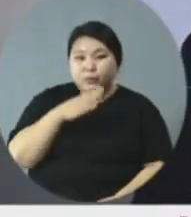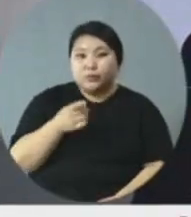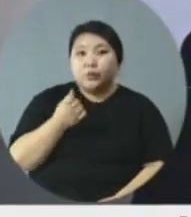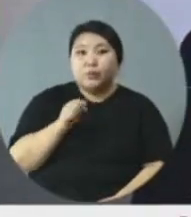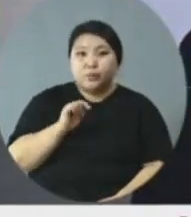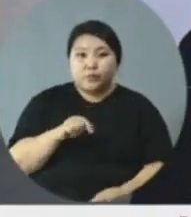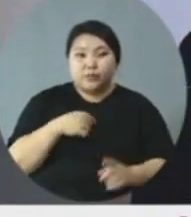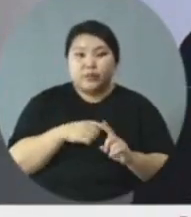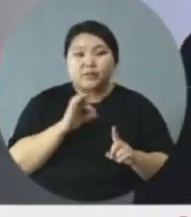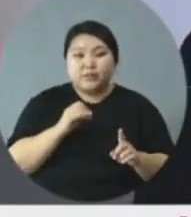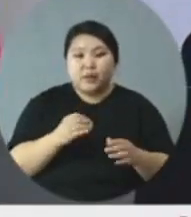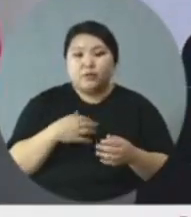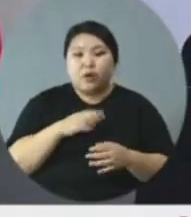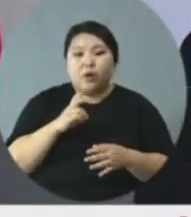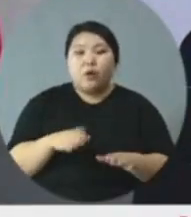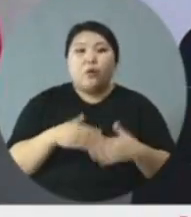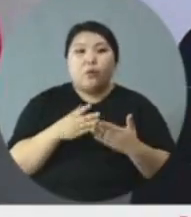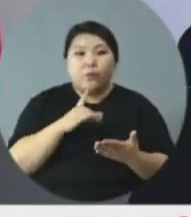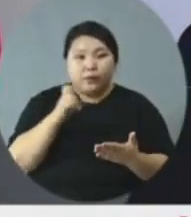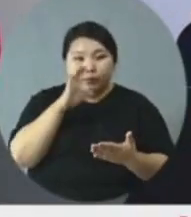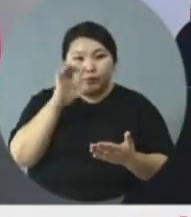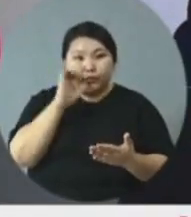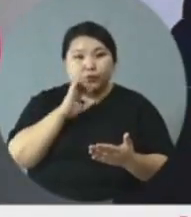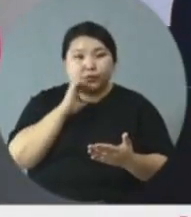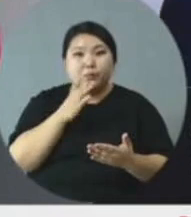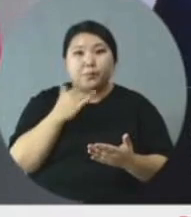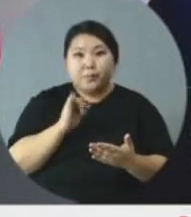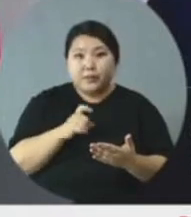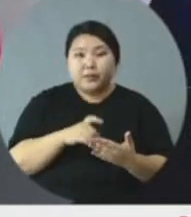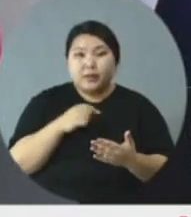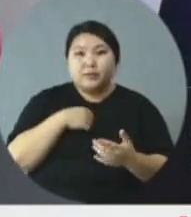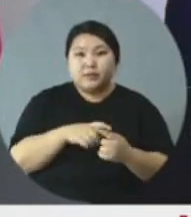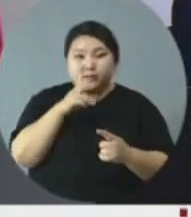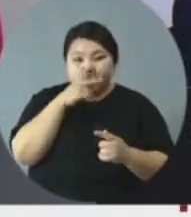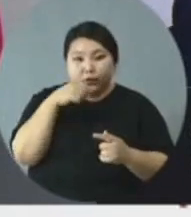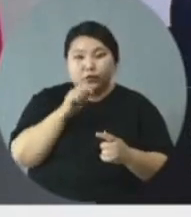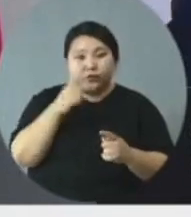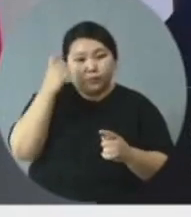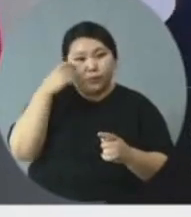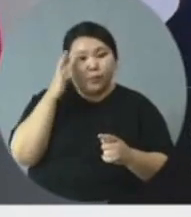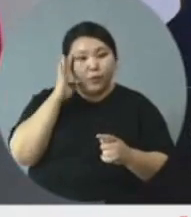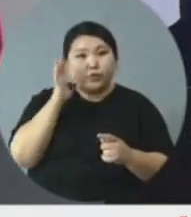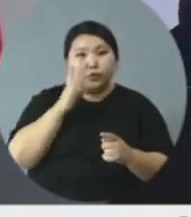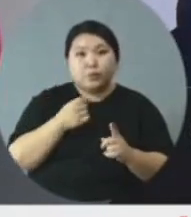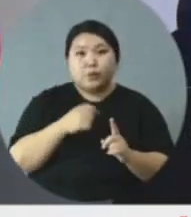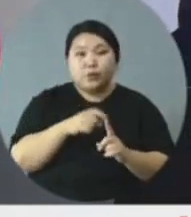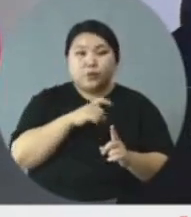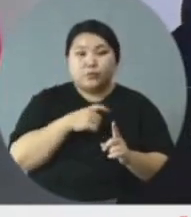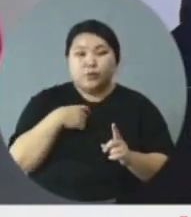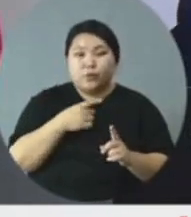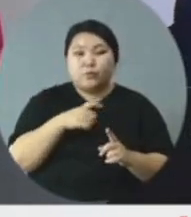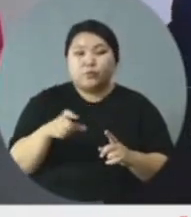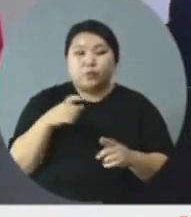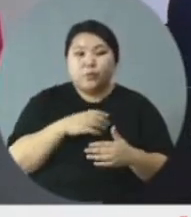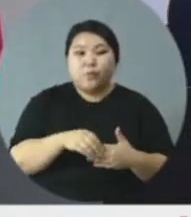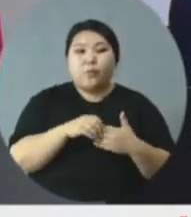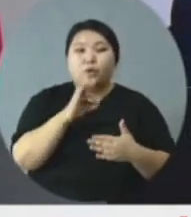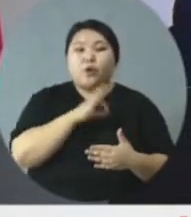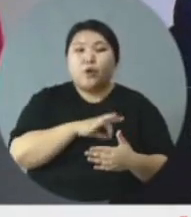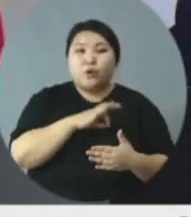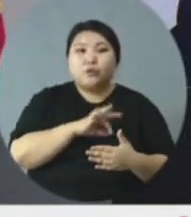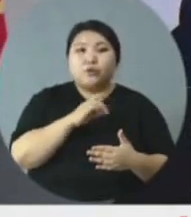Хүүхдийн мөнгөнийг одоо хэрхэн яаж олох вэ гэдэг асуулт нэлээд сонирхол татчих шиг байна. Тэгэхээр яг энэ цалин хөлсний бодлогын хувьд бол одоо хүмүүсийн бодит орлого